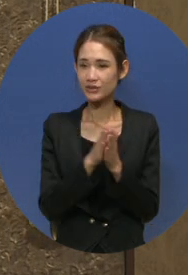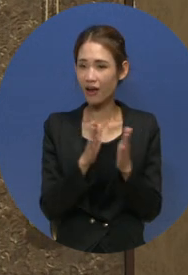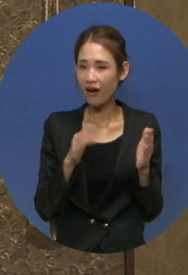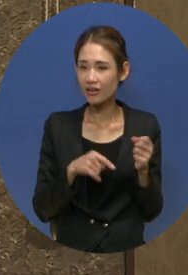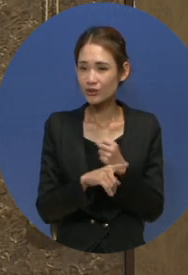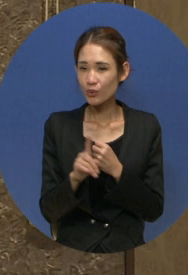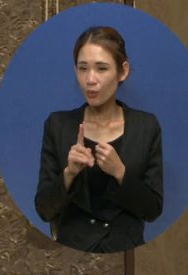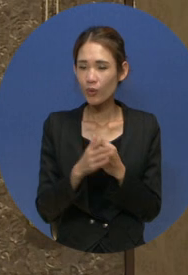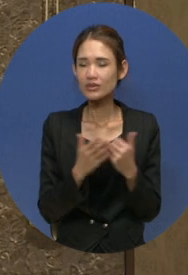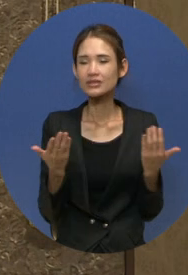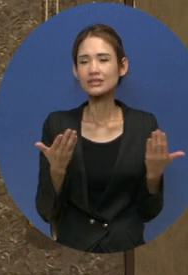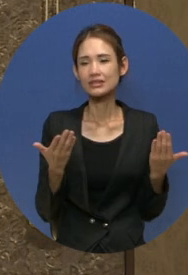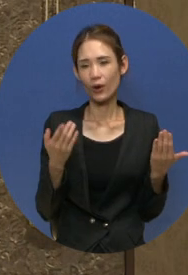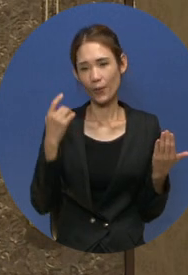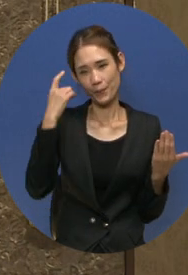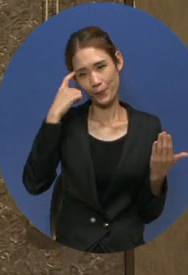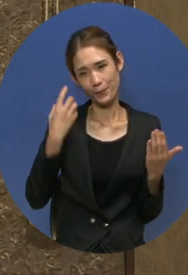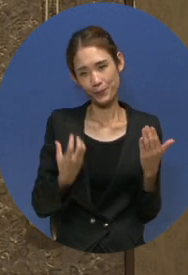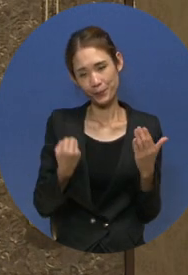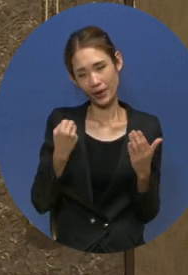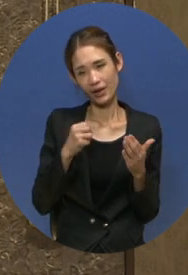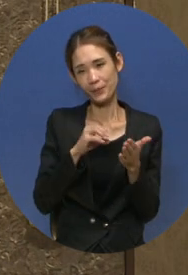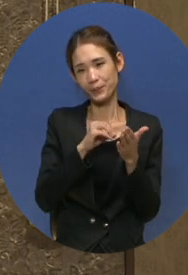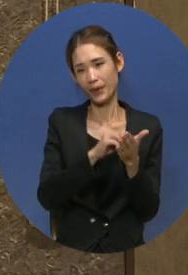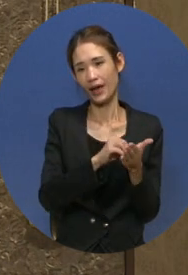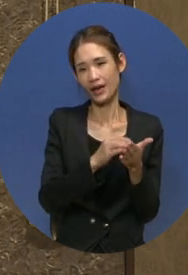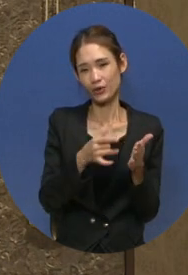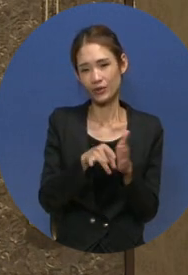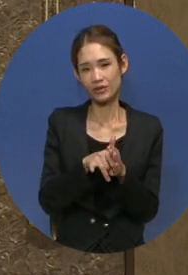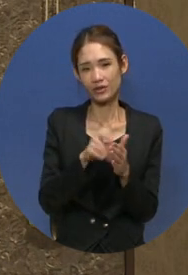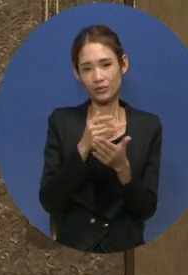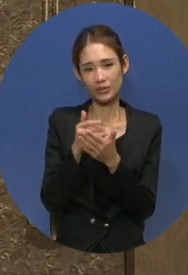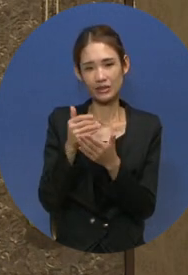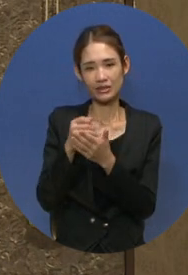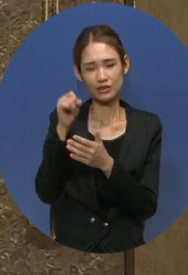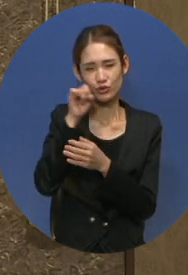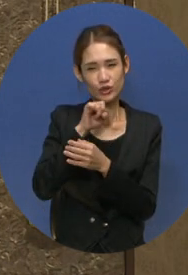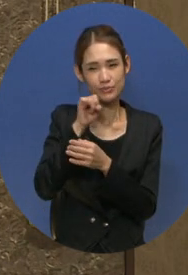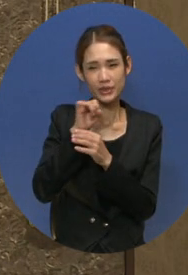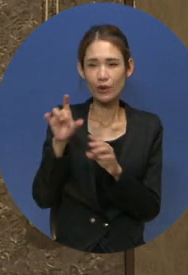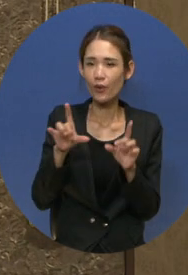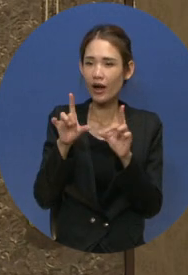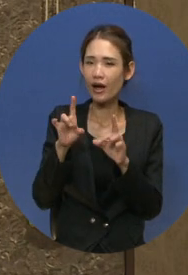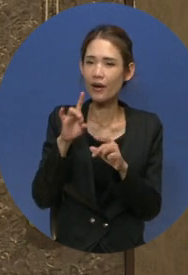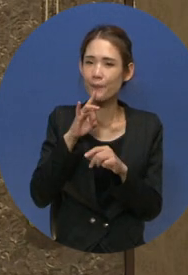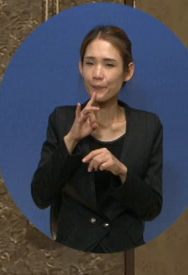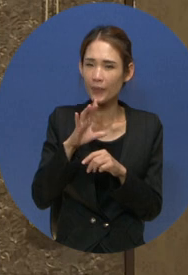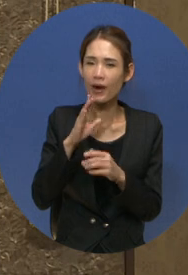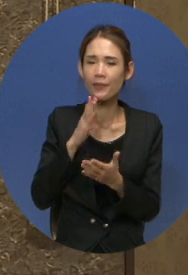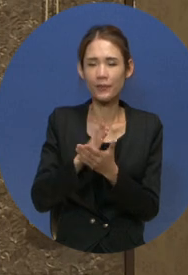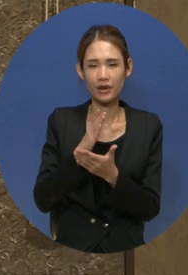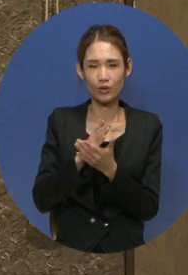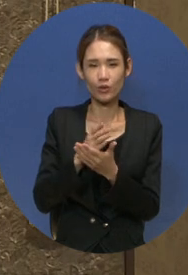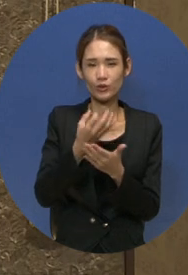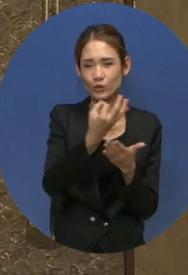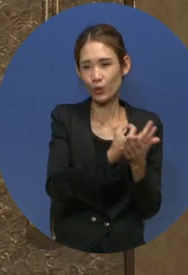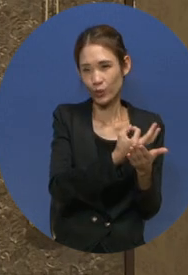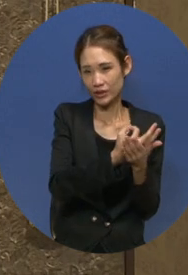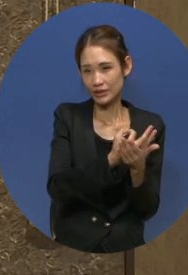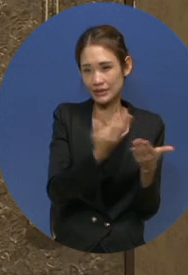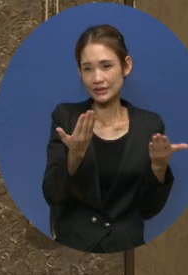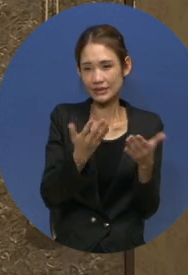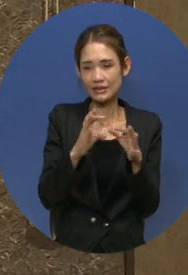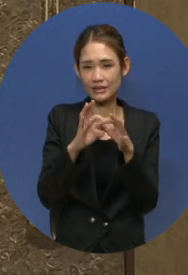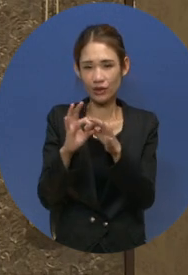시작을 한 거예요. 그냥 미술적인 이런 능력을 뭐 그냥 여가 활동만 하고 지내는 게 아니고 예. 소득이 일어나는 일로 만들어야